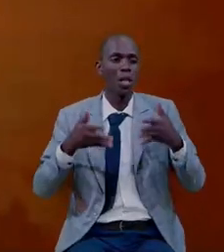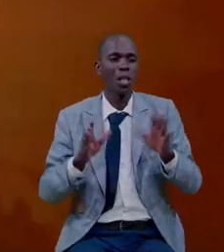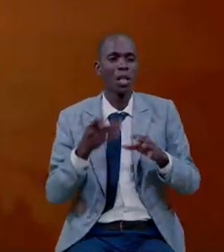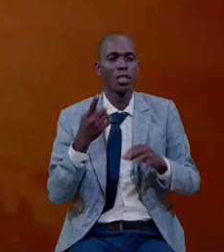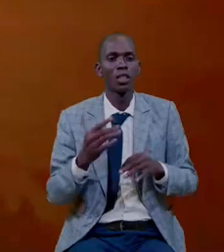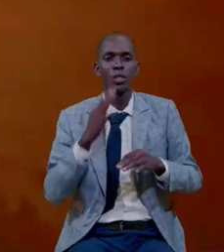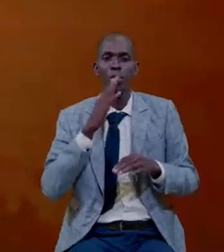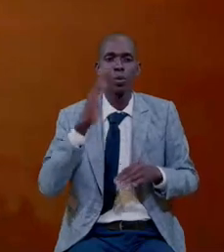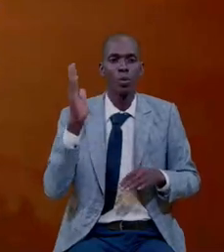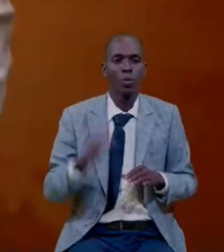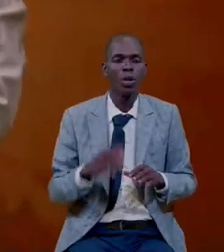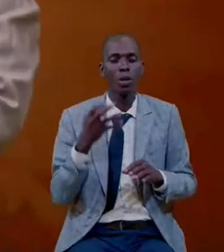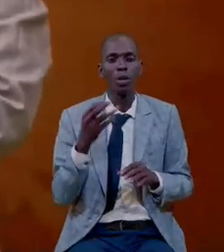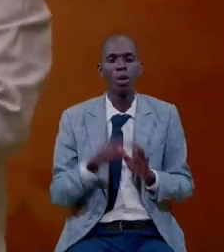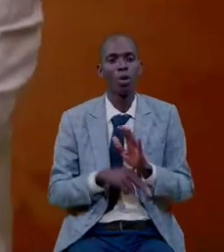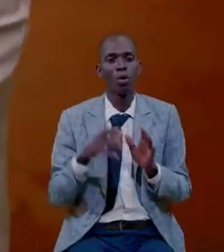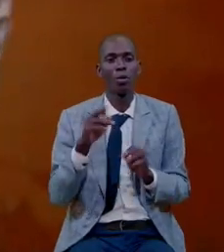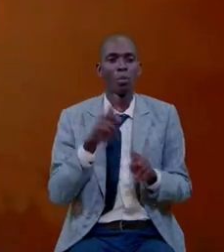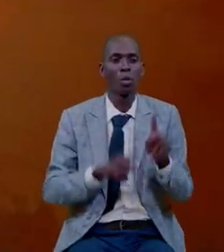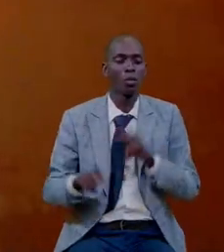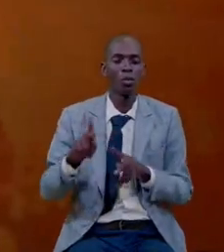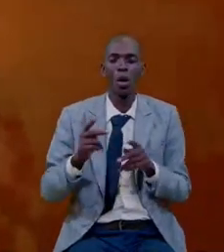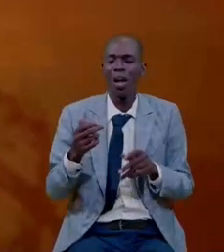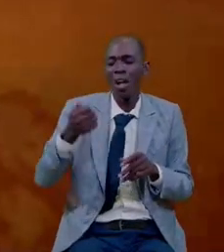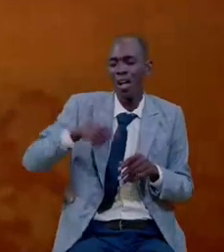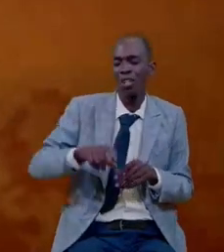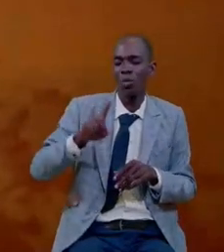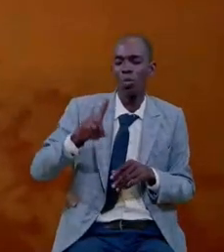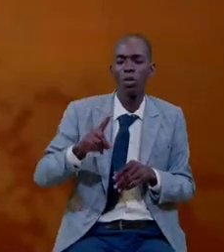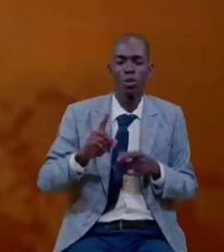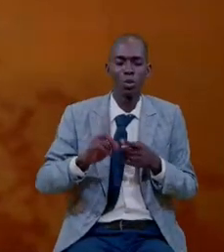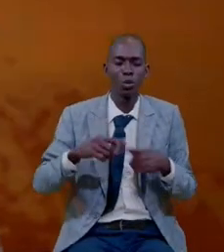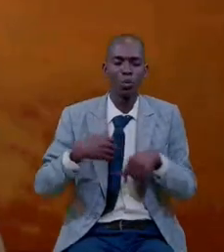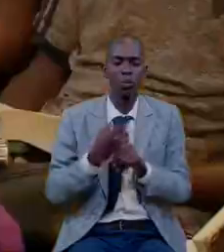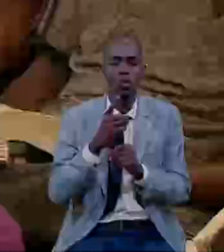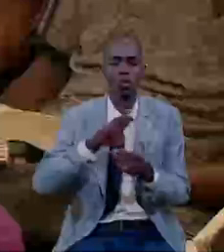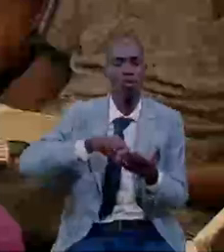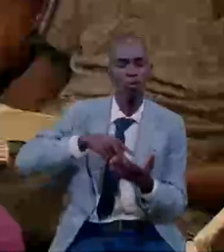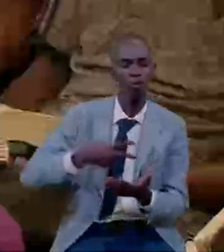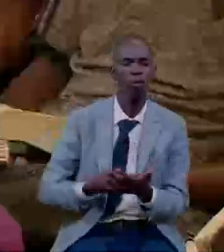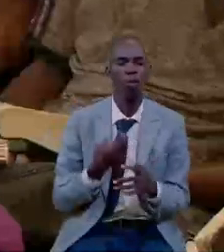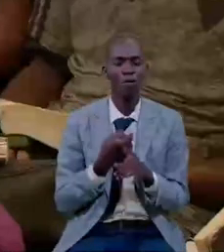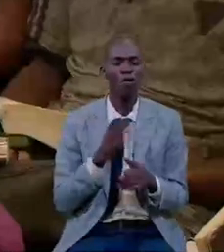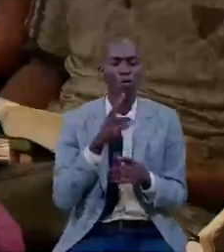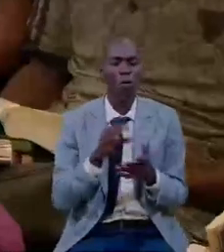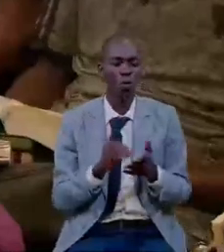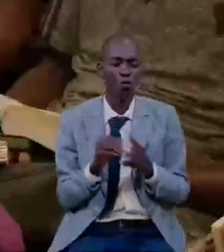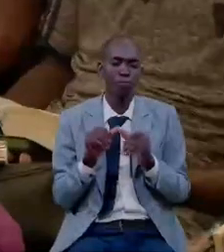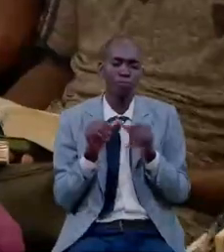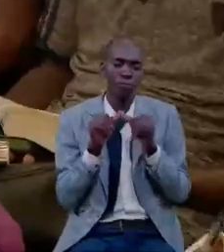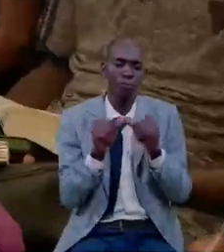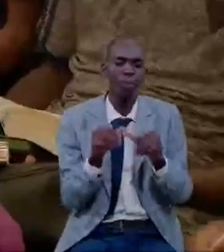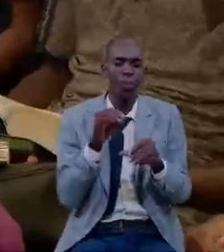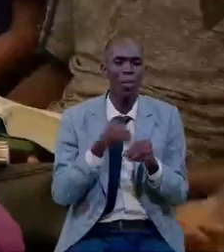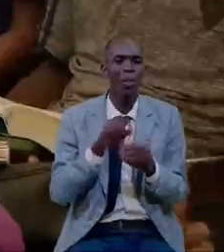ne permettez pas à la méchanceté des gens de vous faire déchoir de votre fermeté.